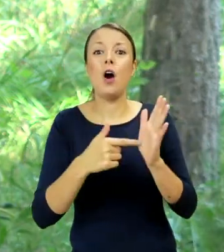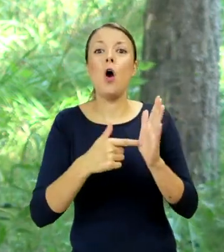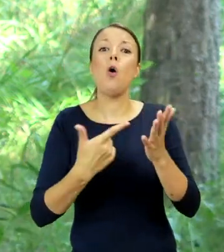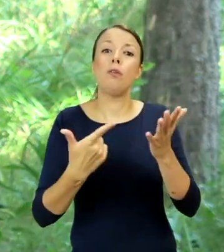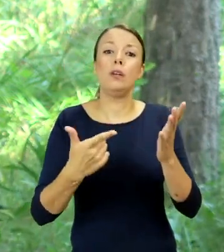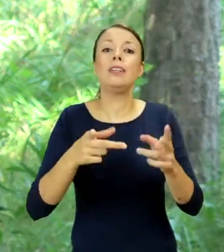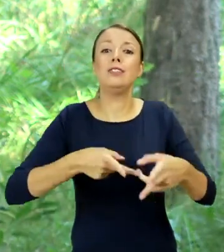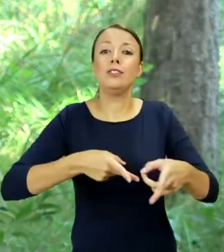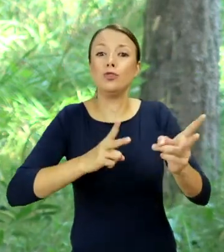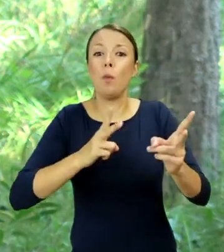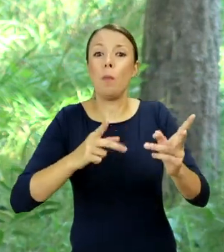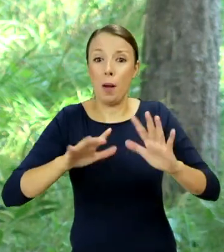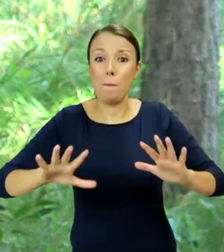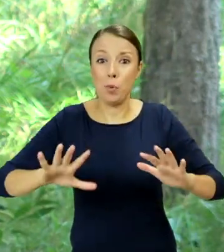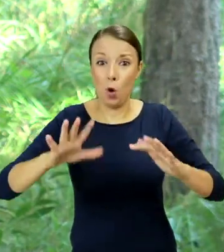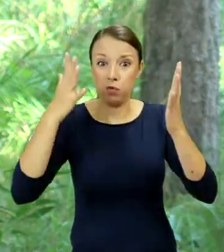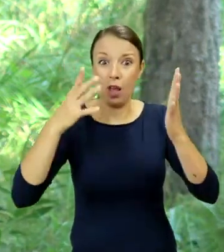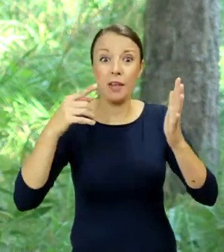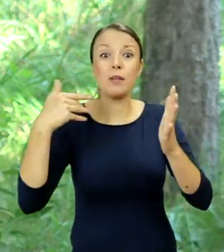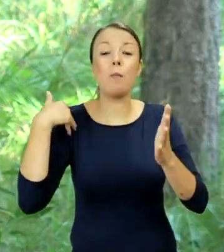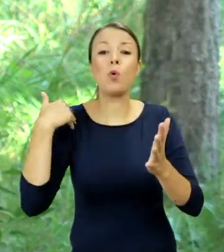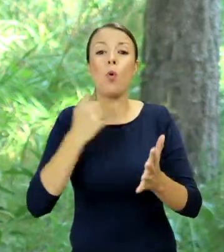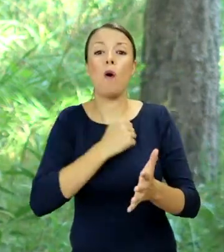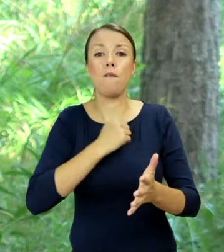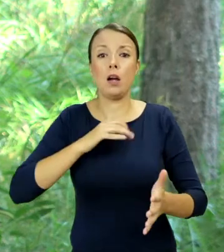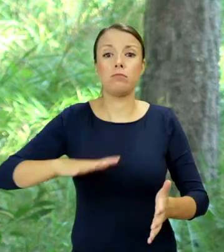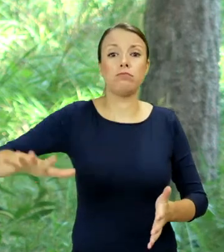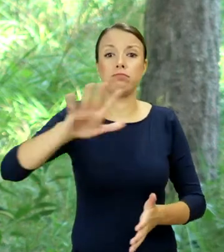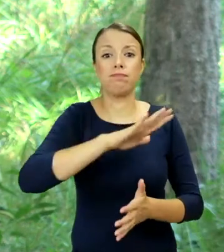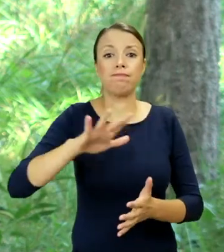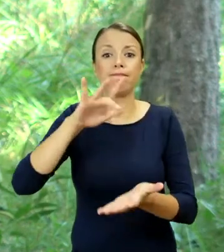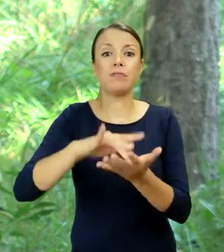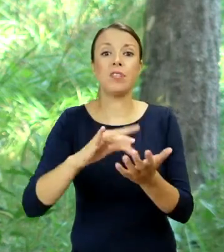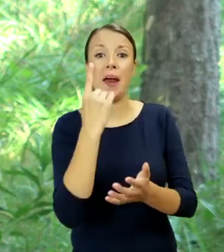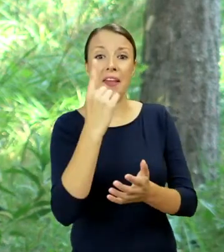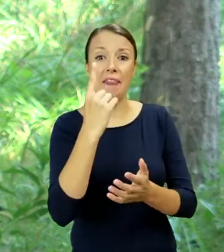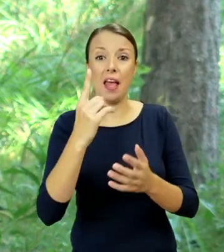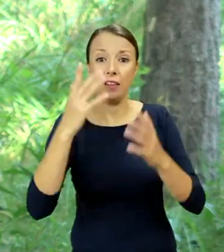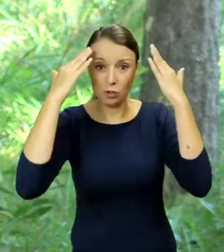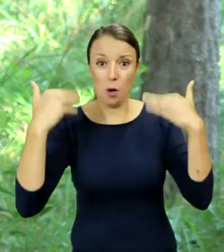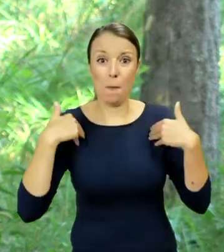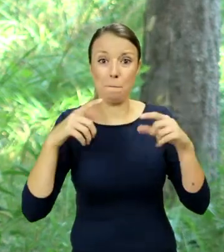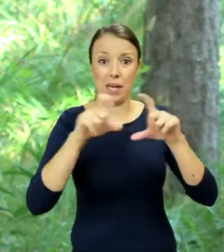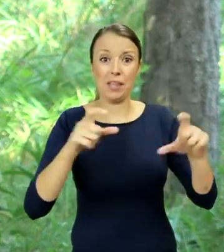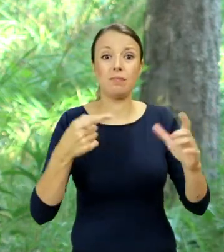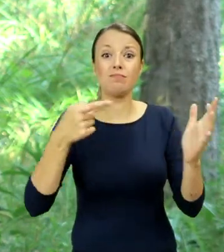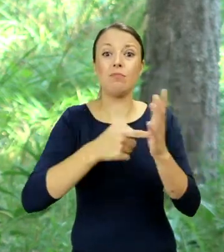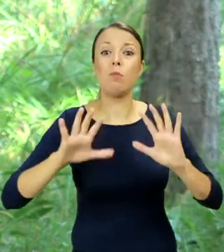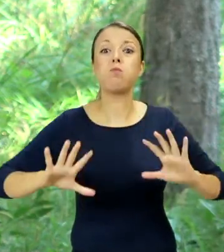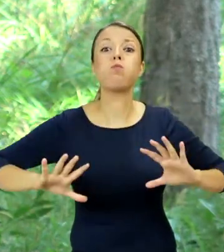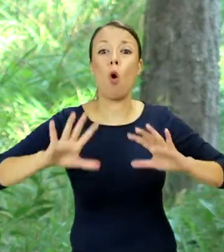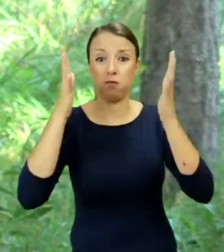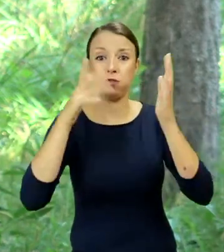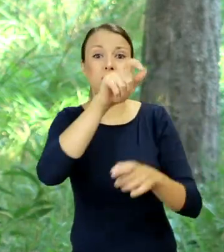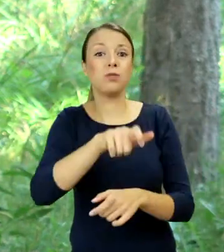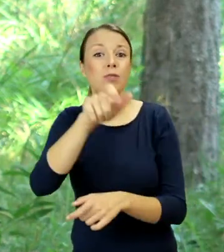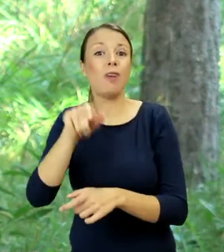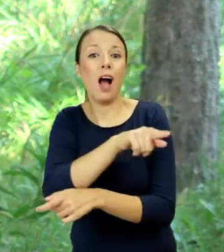jeden lazaret do dyspozycji powstańców. Kobiety bardzo szybko